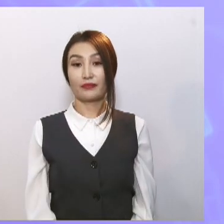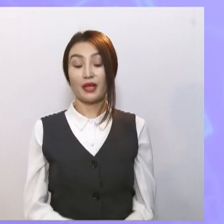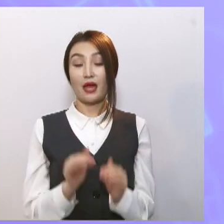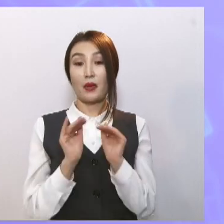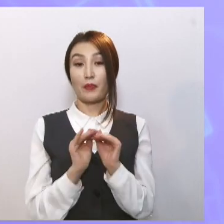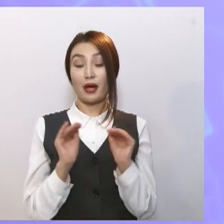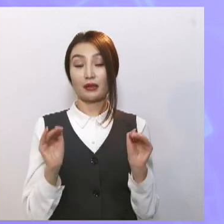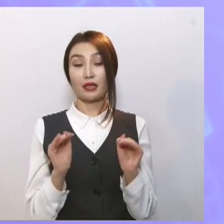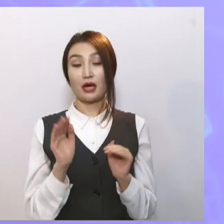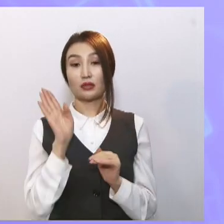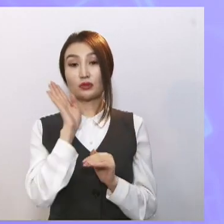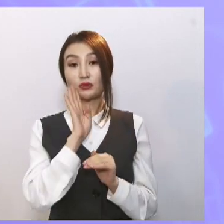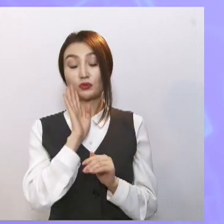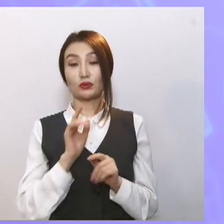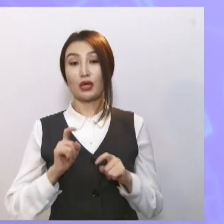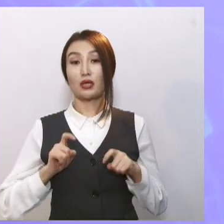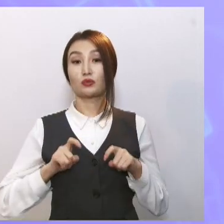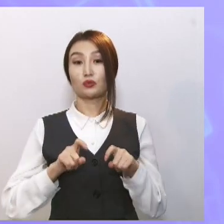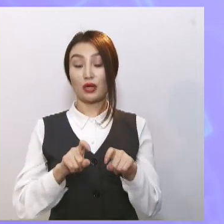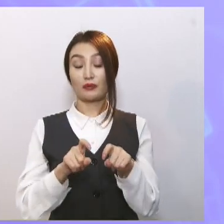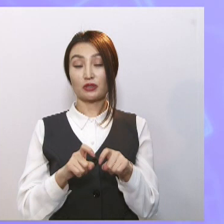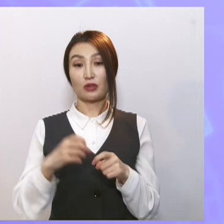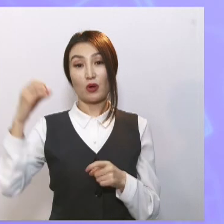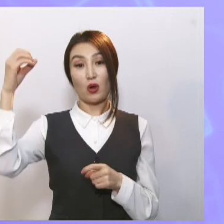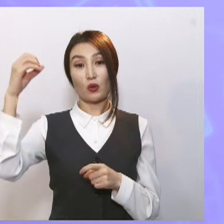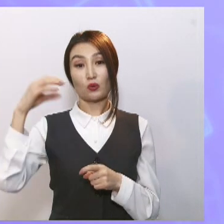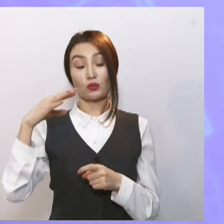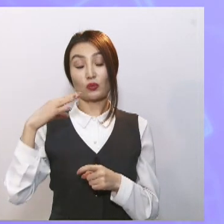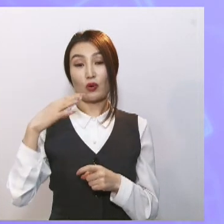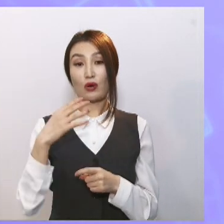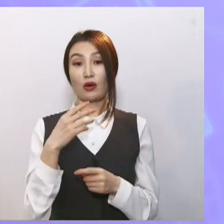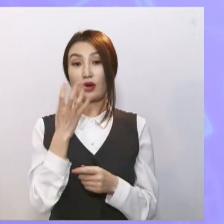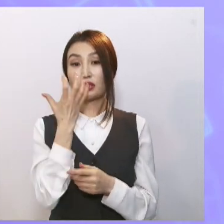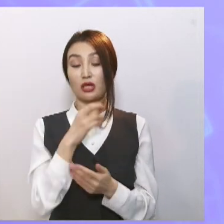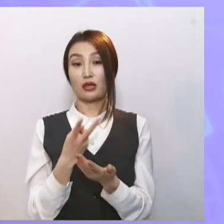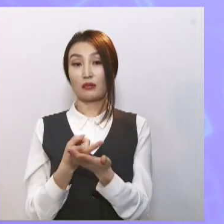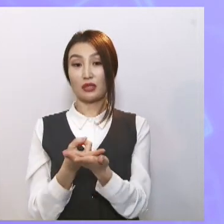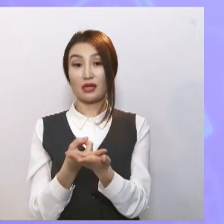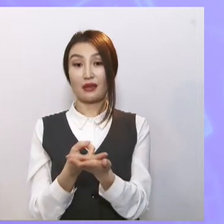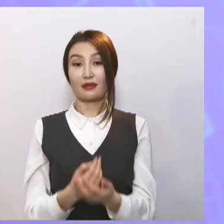Балдар суудан чуркап чыгып, күнгө жылынып жатат.